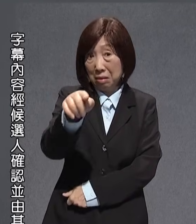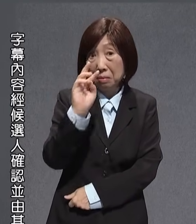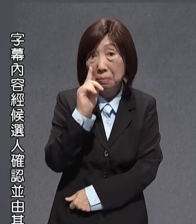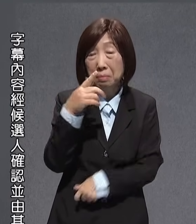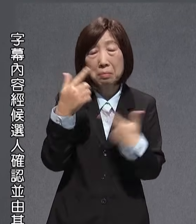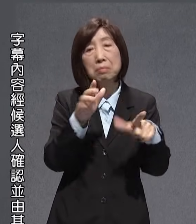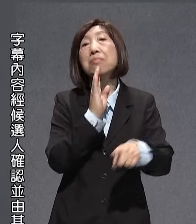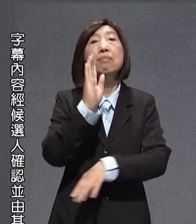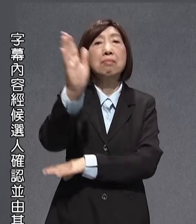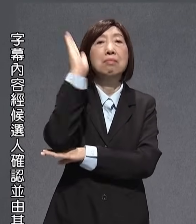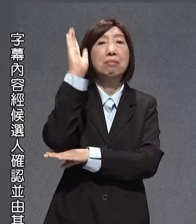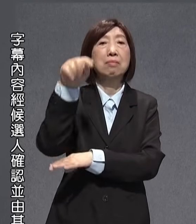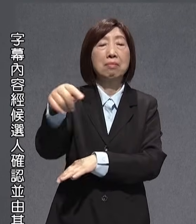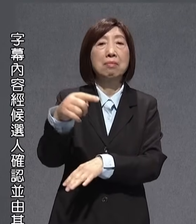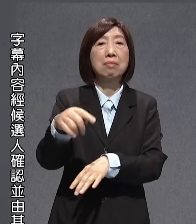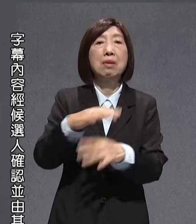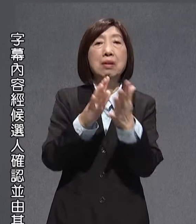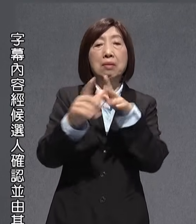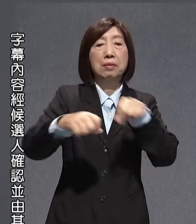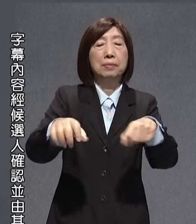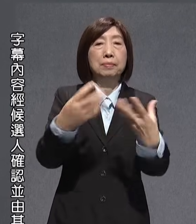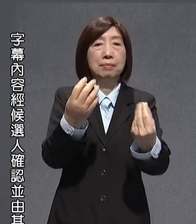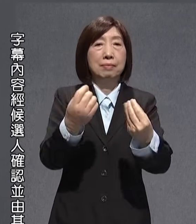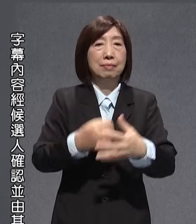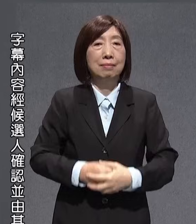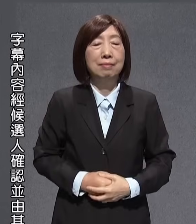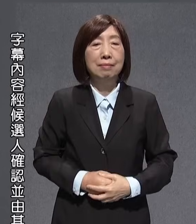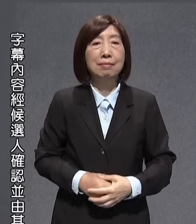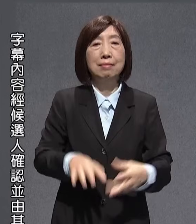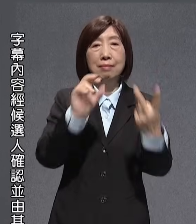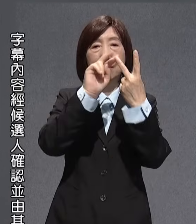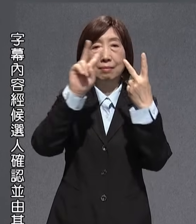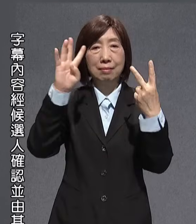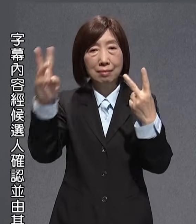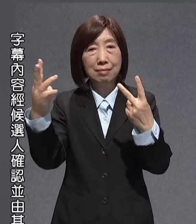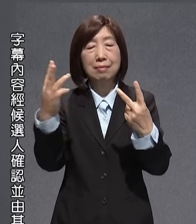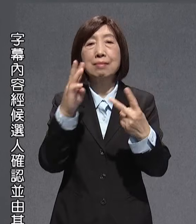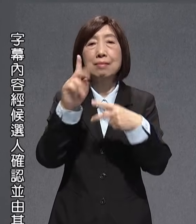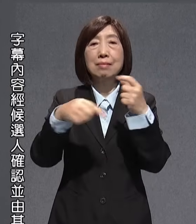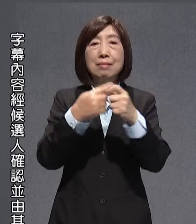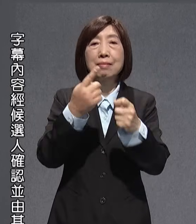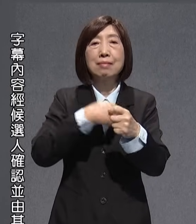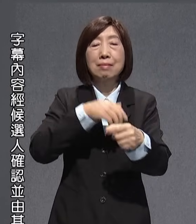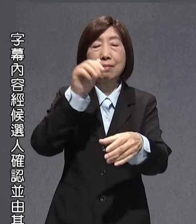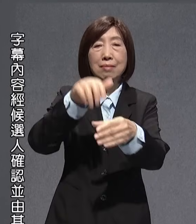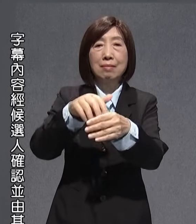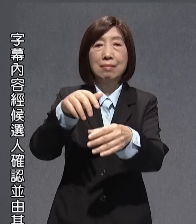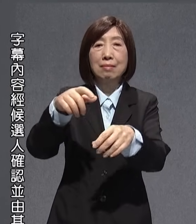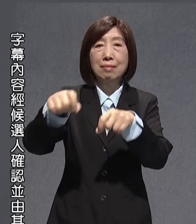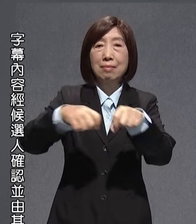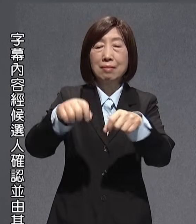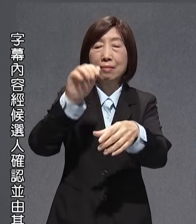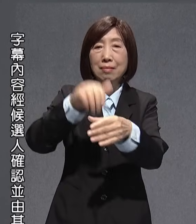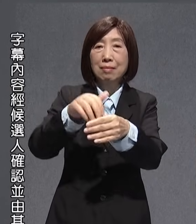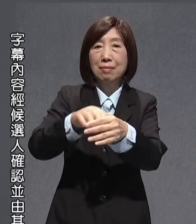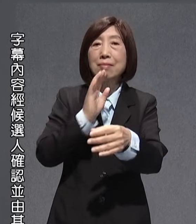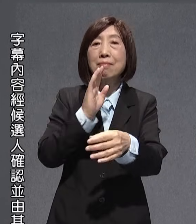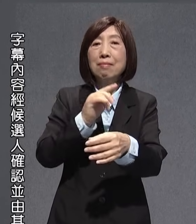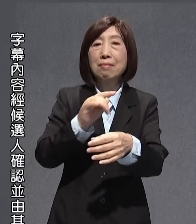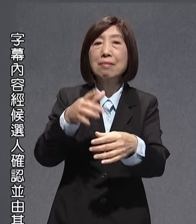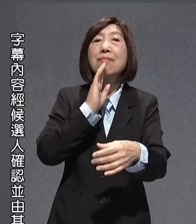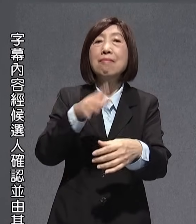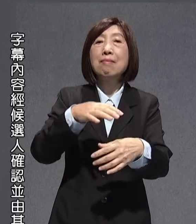为政府没有整体的战略规划。2023年，台湾人民票选出来的年度关键字是“